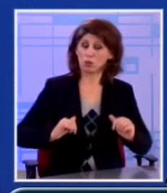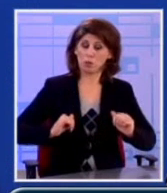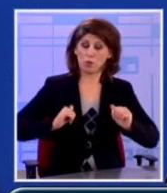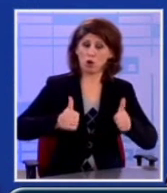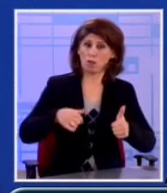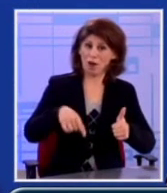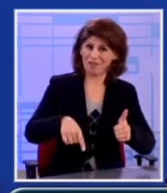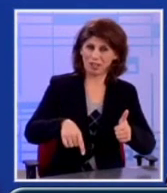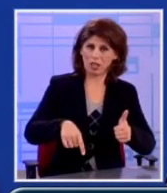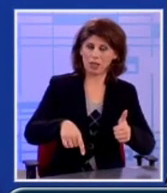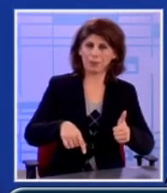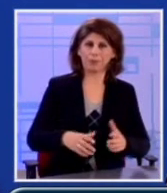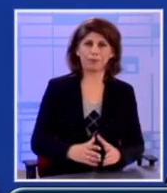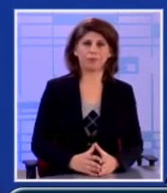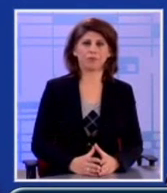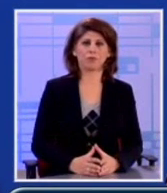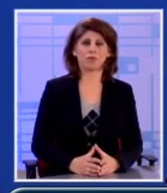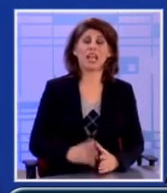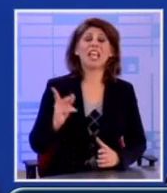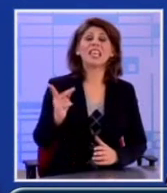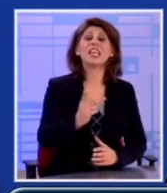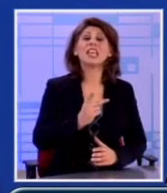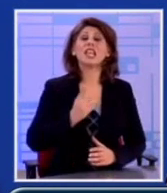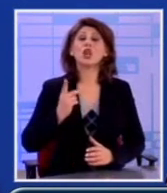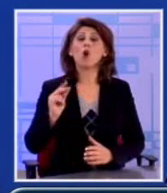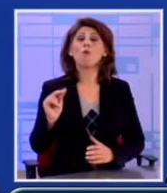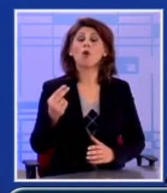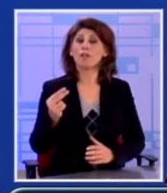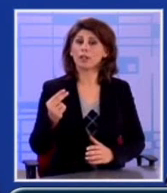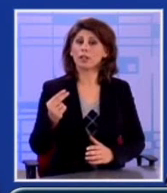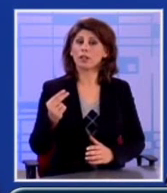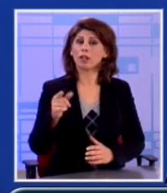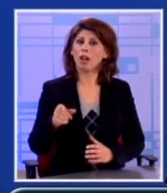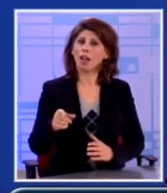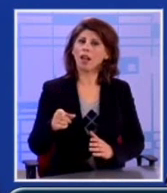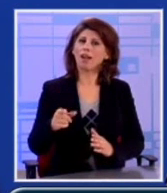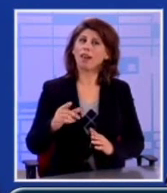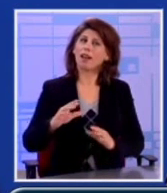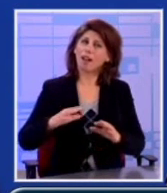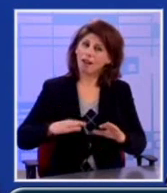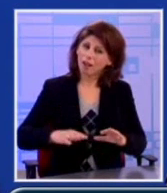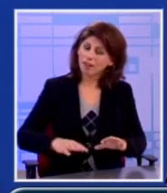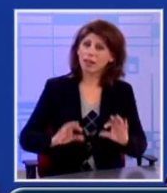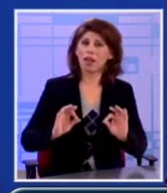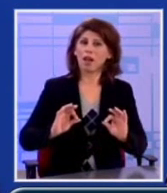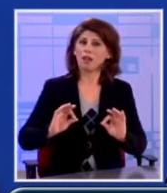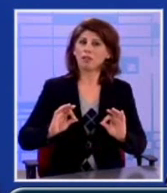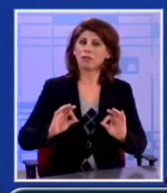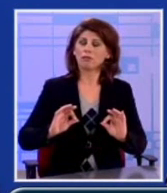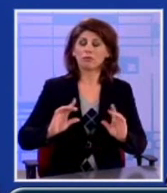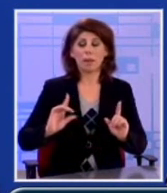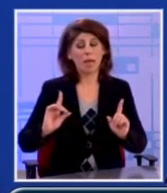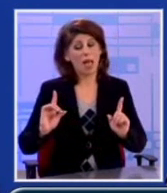πρωτοβουλία αυτή είναι κοινοβουλευτική, αλλά προδήλως και εν